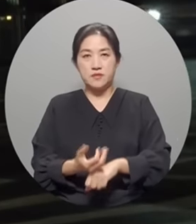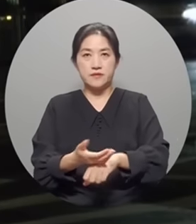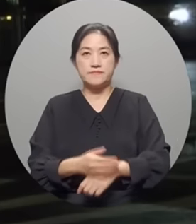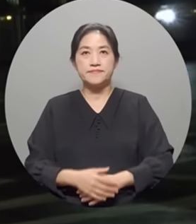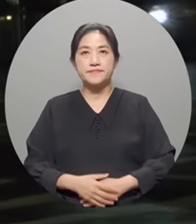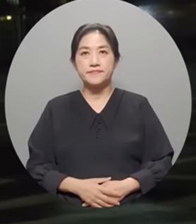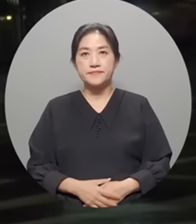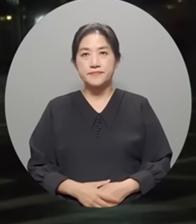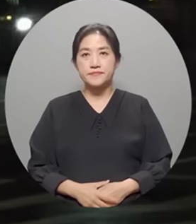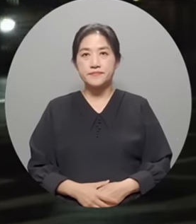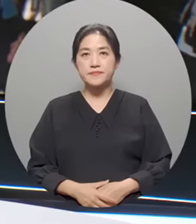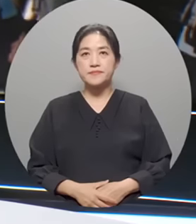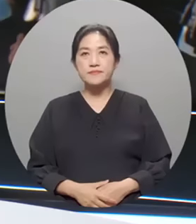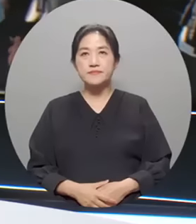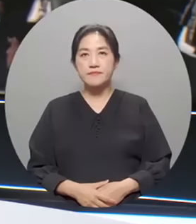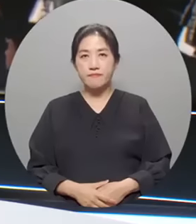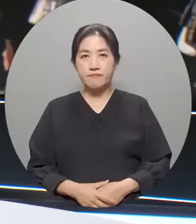임경아입니다.